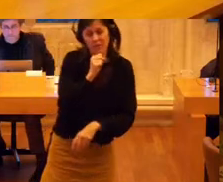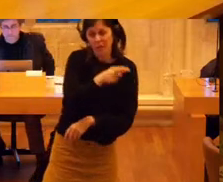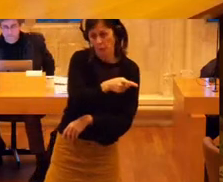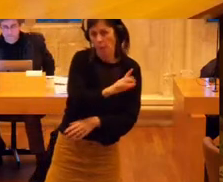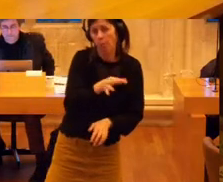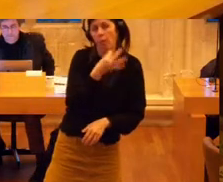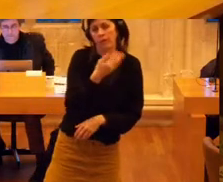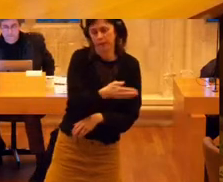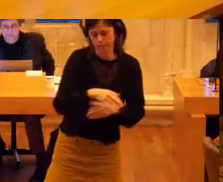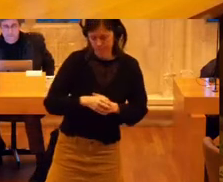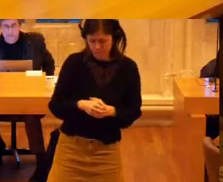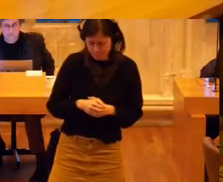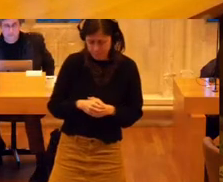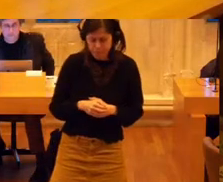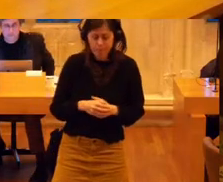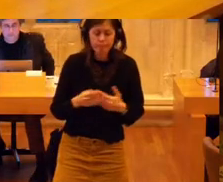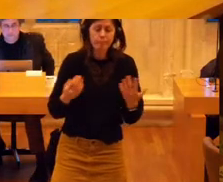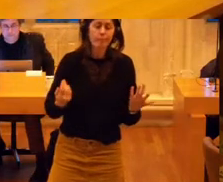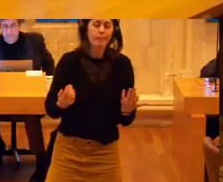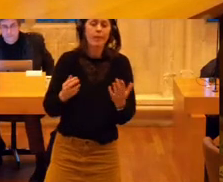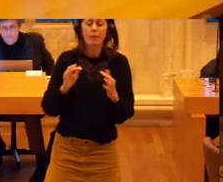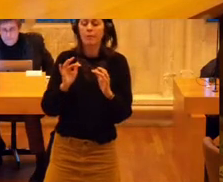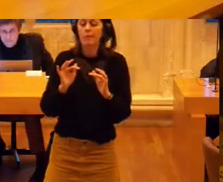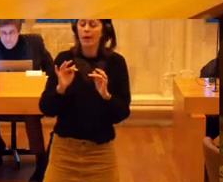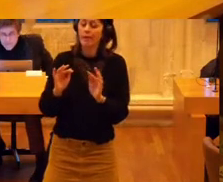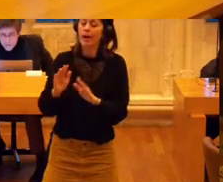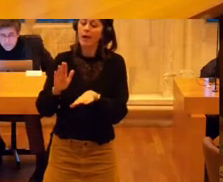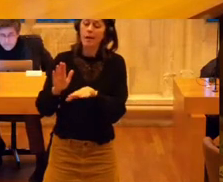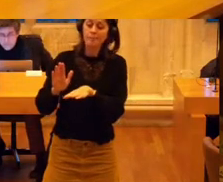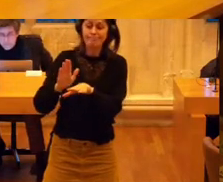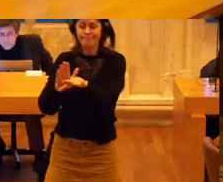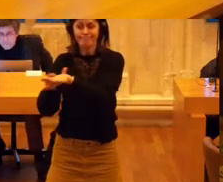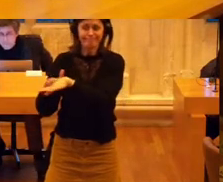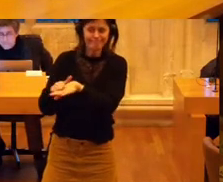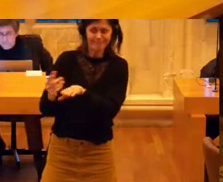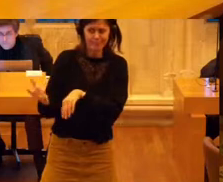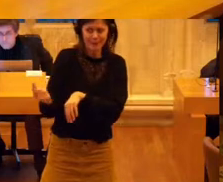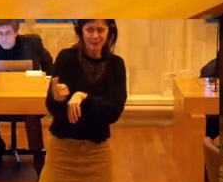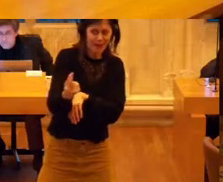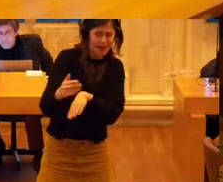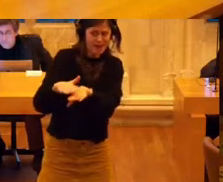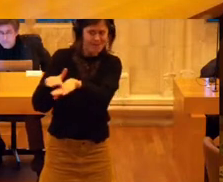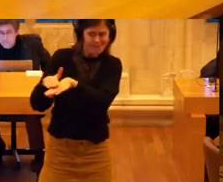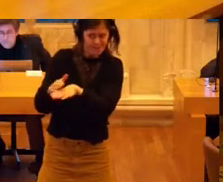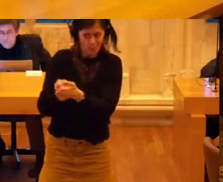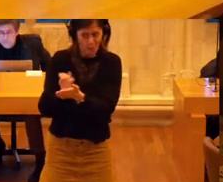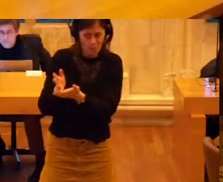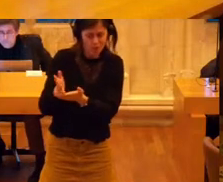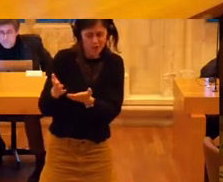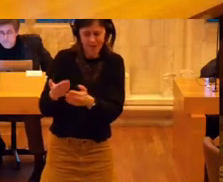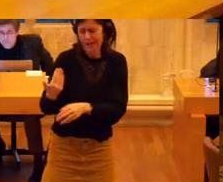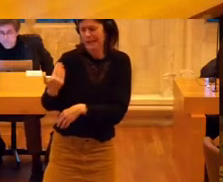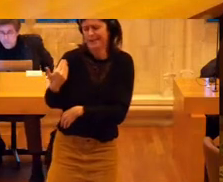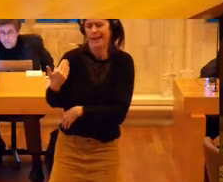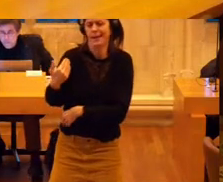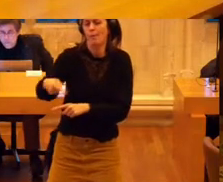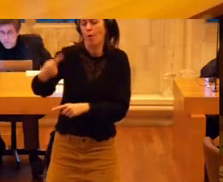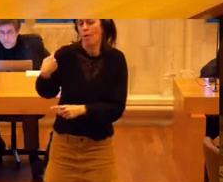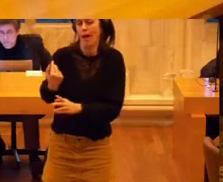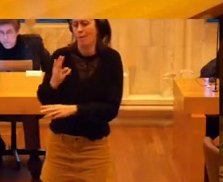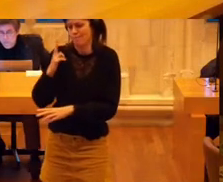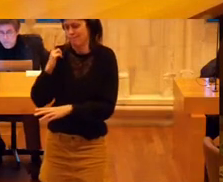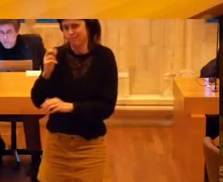Concernant l'appel à projet pour l'appel à partenariat que nous avons lancé dernièrement, j'y reviendrai au mois de juin parce